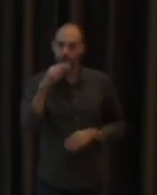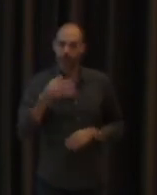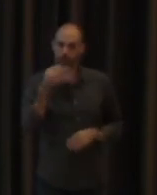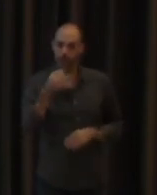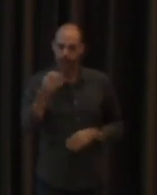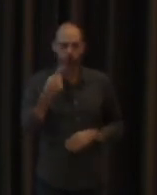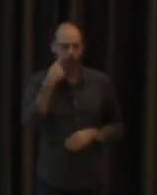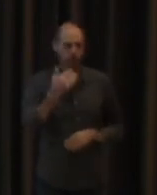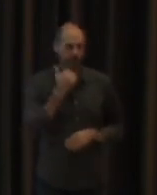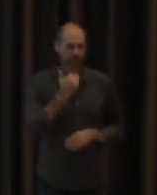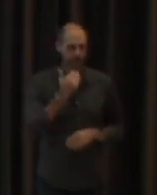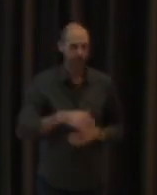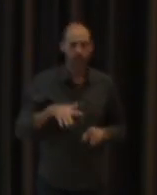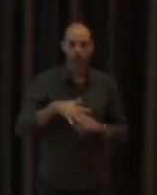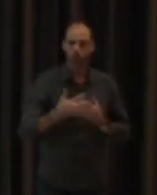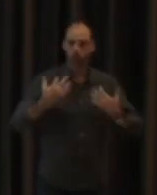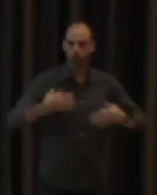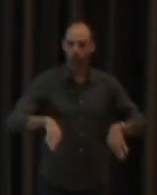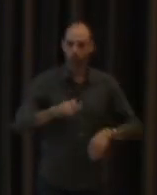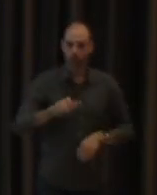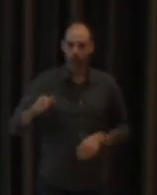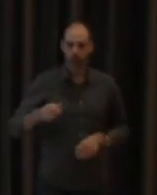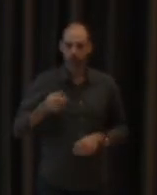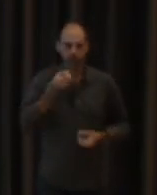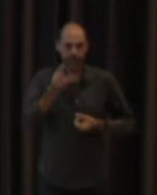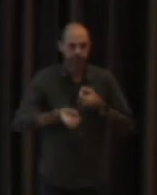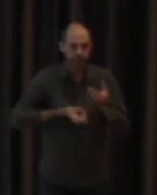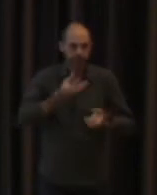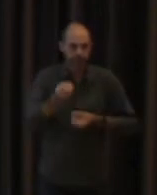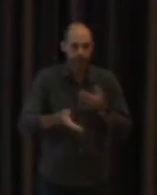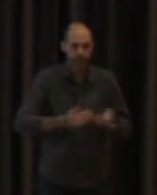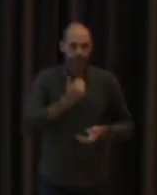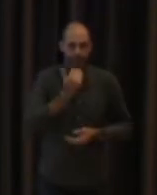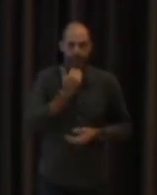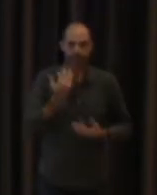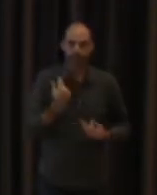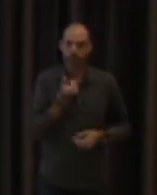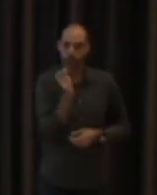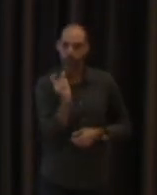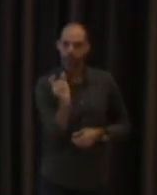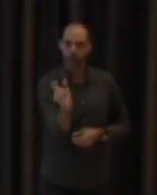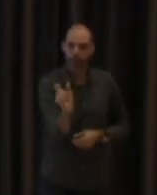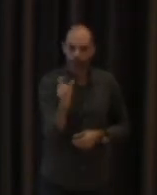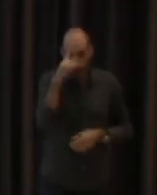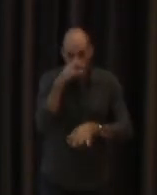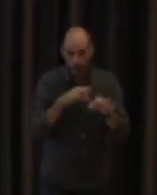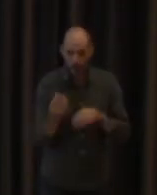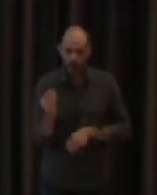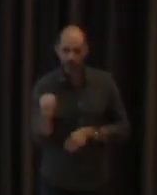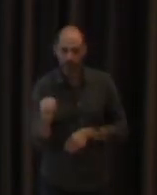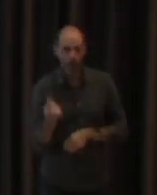En situació normal, els parlants sabem intuïtivament quan en una frase hem de posar-hi el pronom i quan no